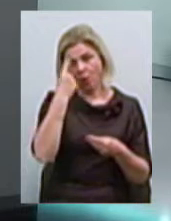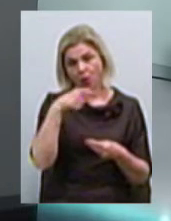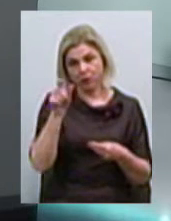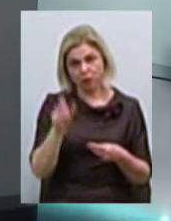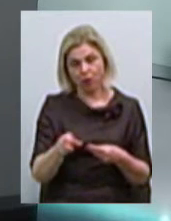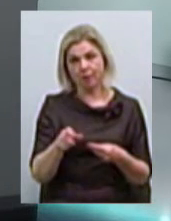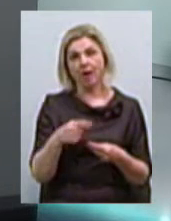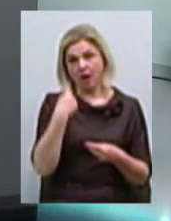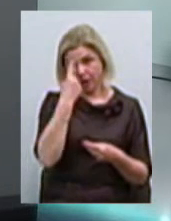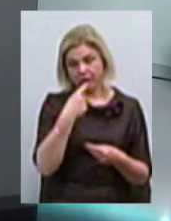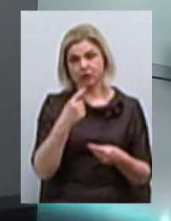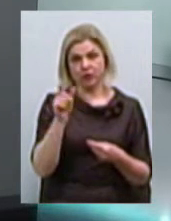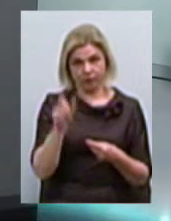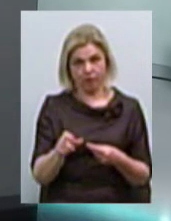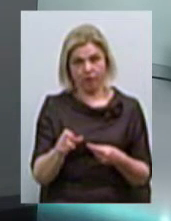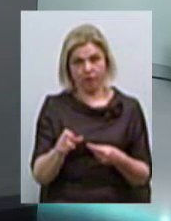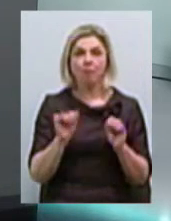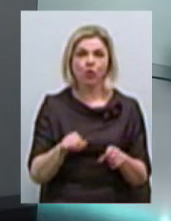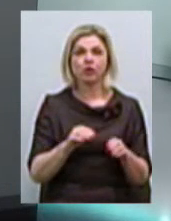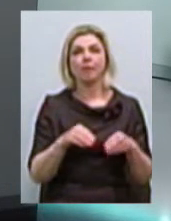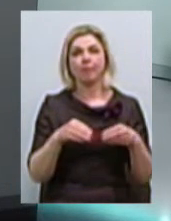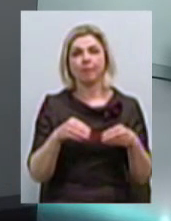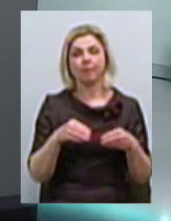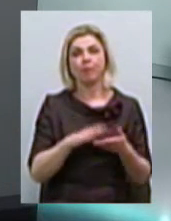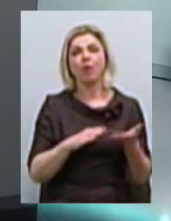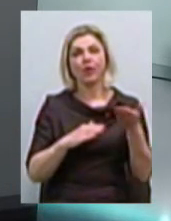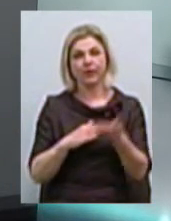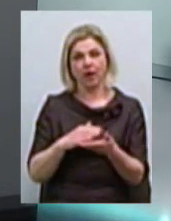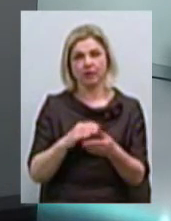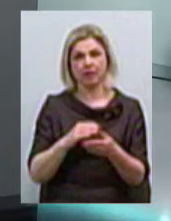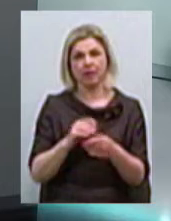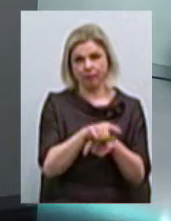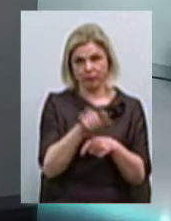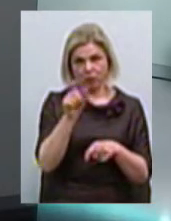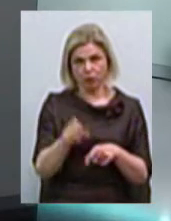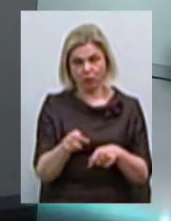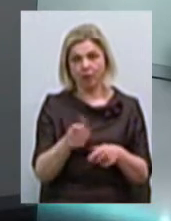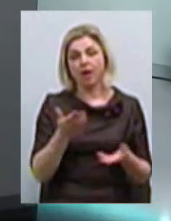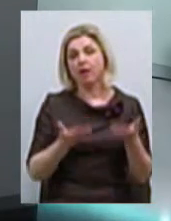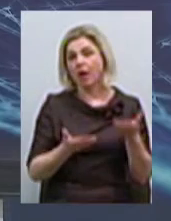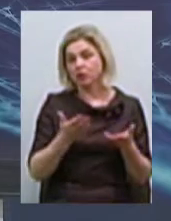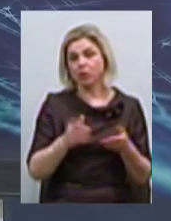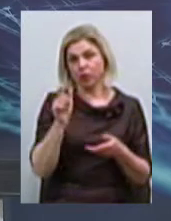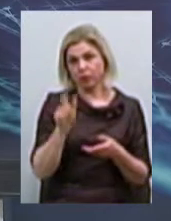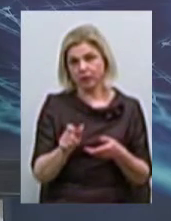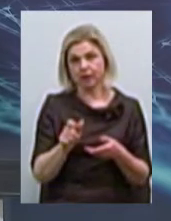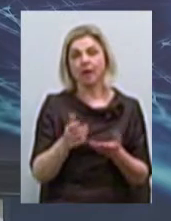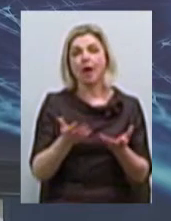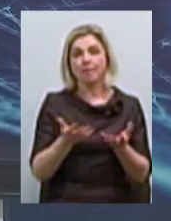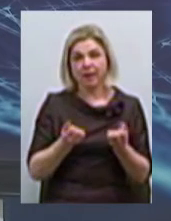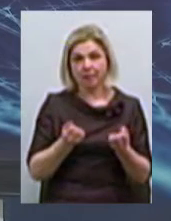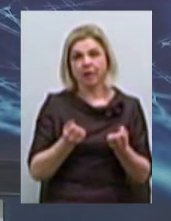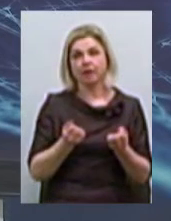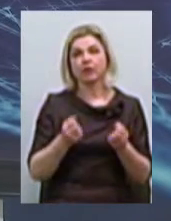може подати особисто фізична особа, а може подати на це уповноважена особа. Якщо фізична особа приймає